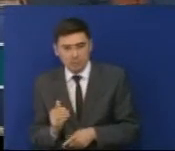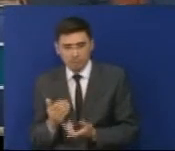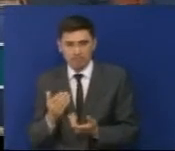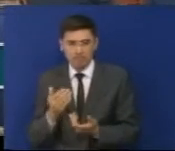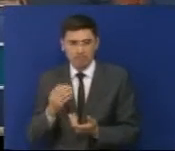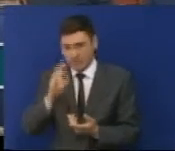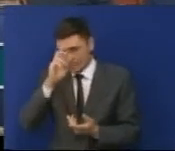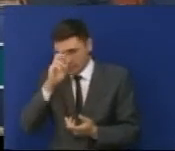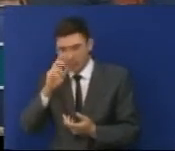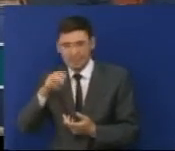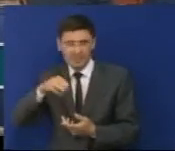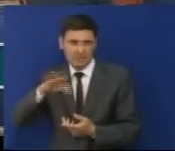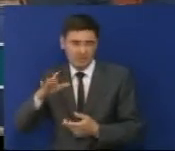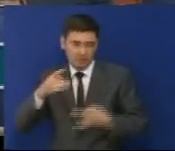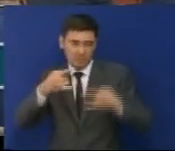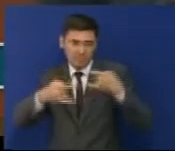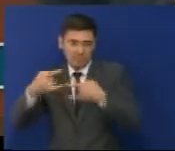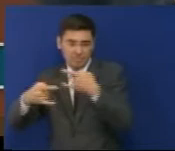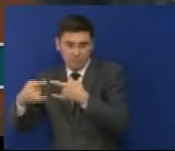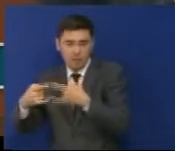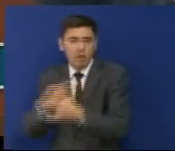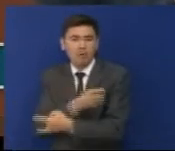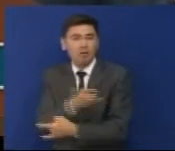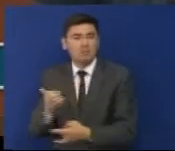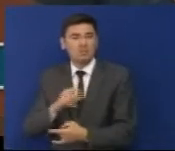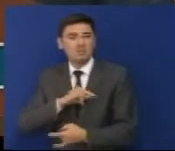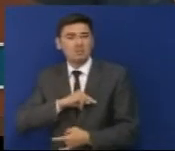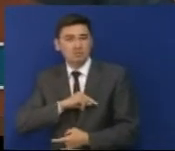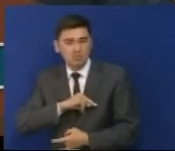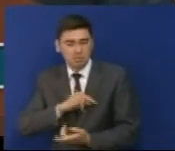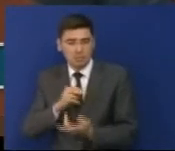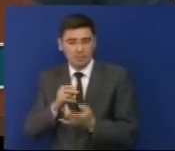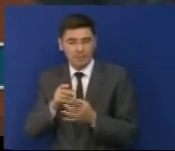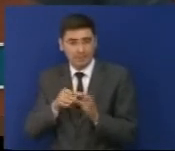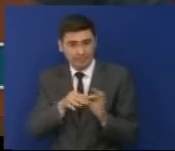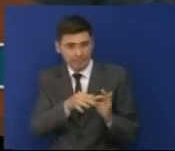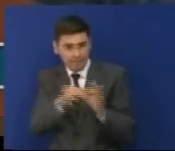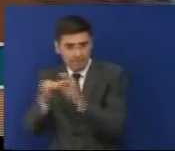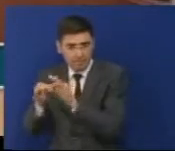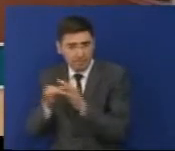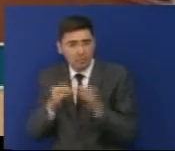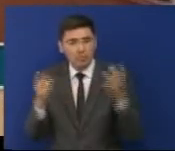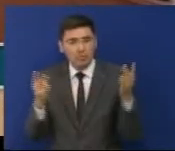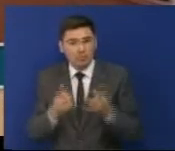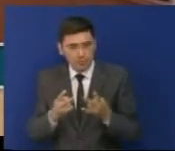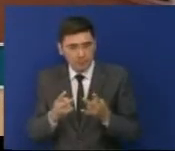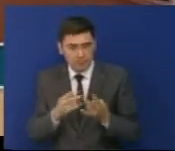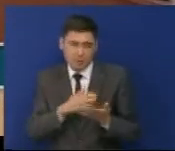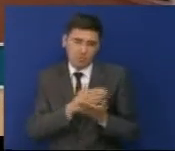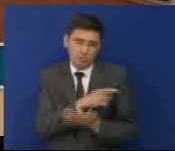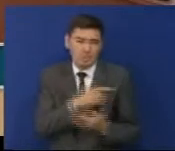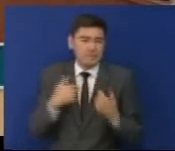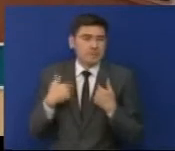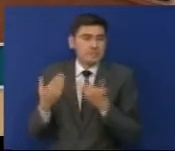телеарналарда қазақ жеріндегі ынтымақ пен бірліктің көрінісін тиісті деңгейде таратулары керек, деді депутаттар. Өзге